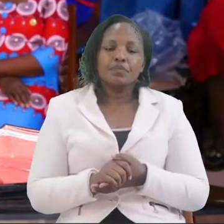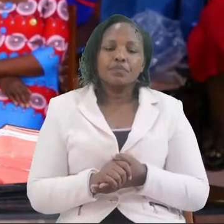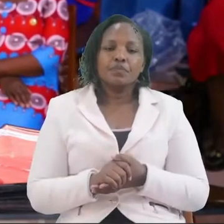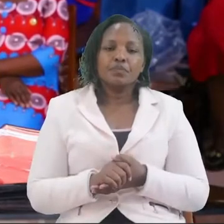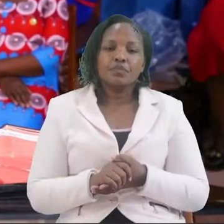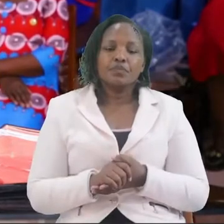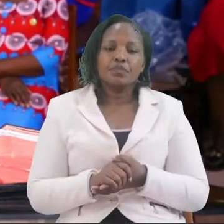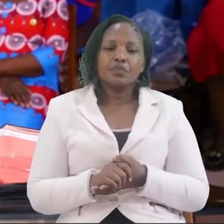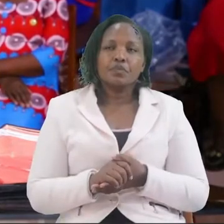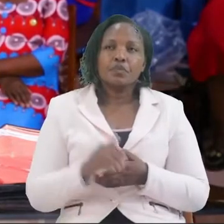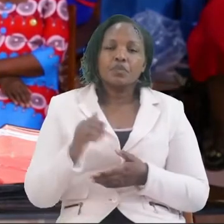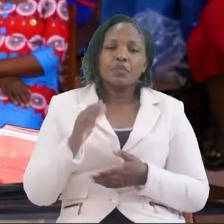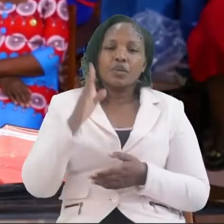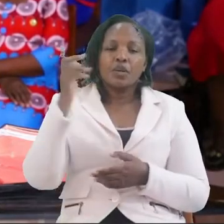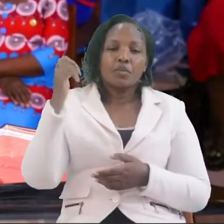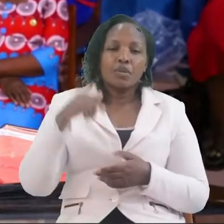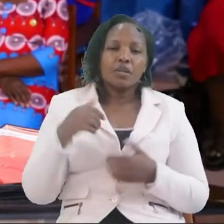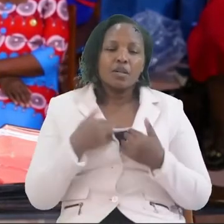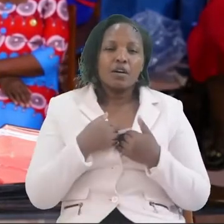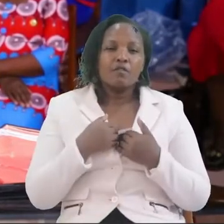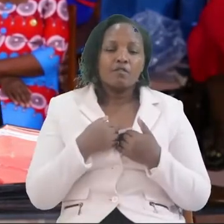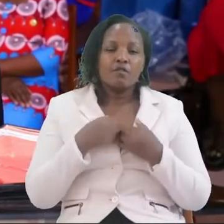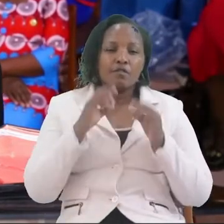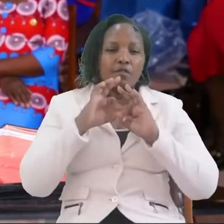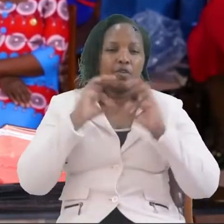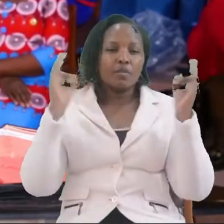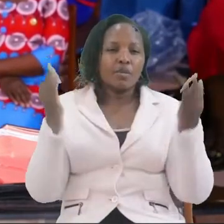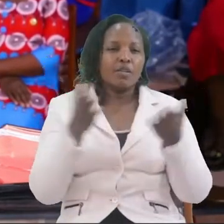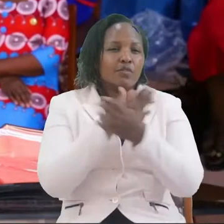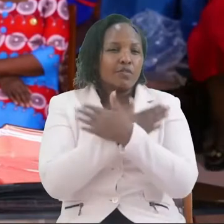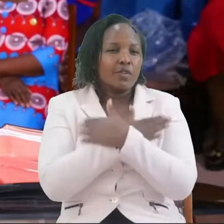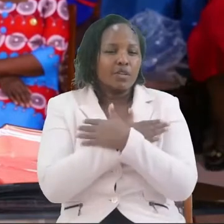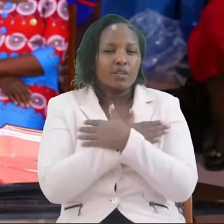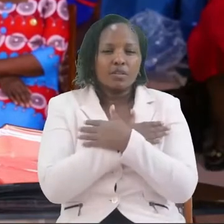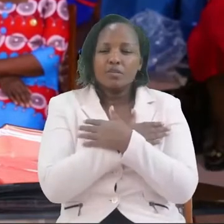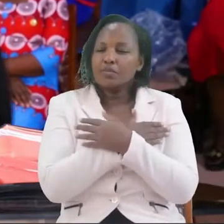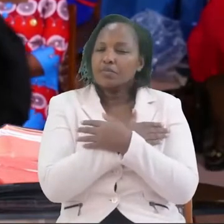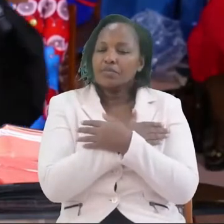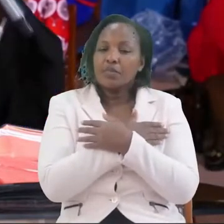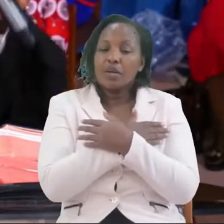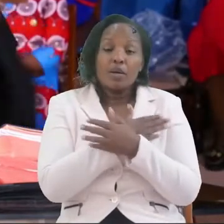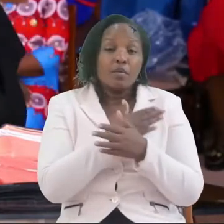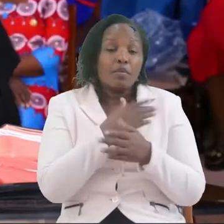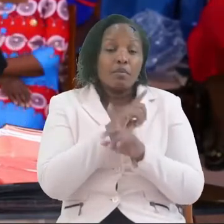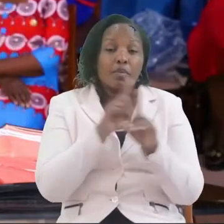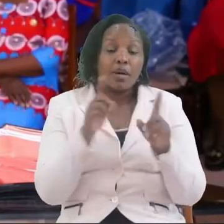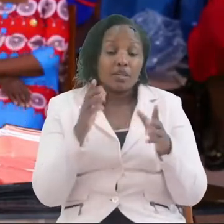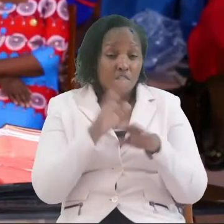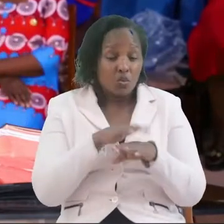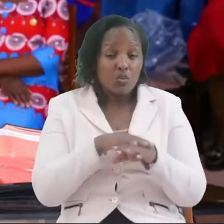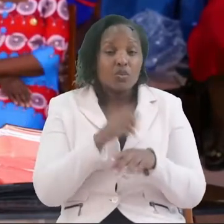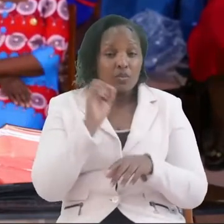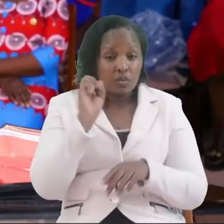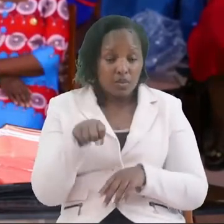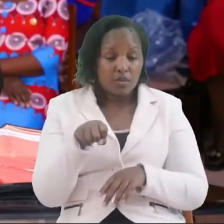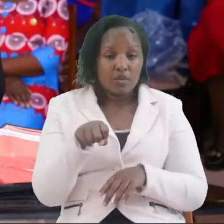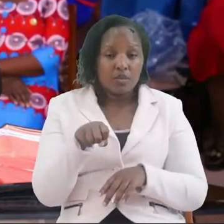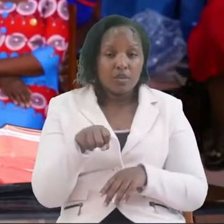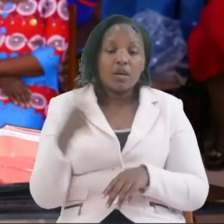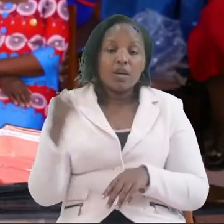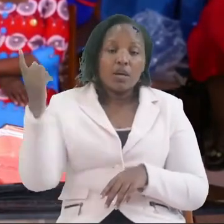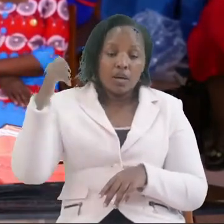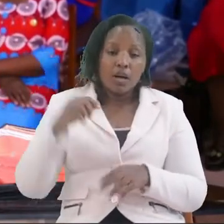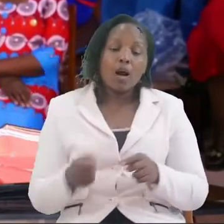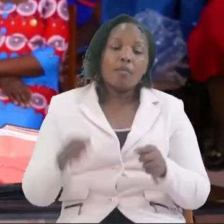ulimwengu. Hata hakutuleta tuwe na familia na tuwe na marafiki wazuri. Hata ingawa hizo vitu ni vizuri, zinakuja ni kama